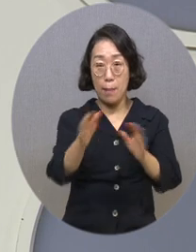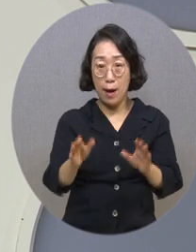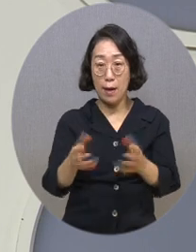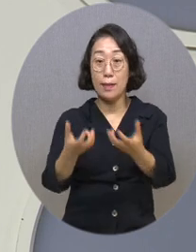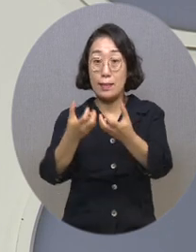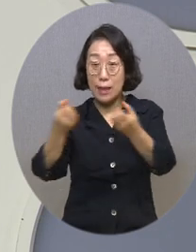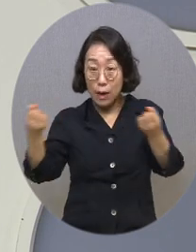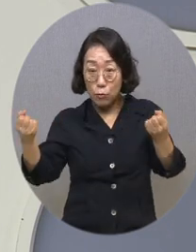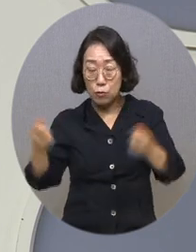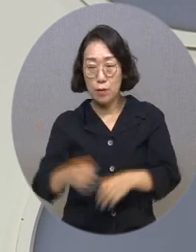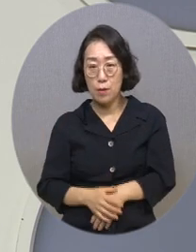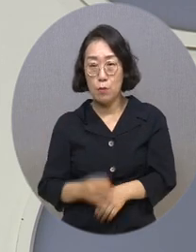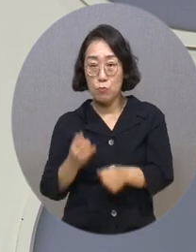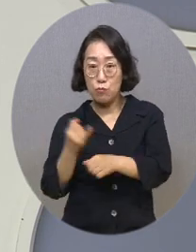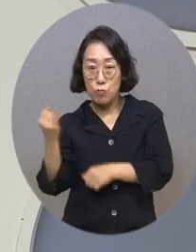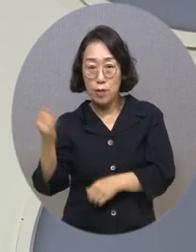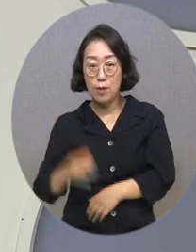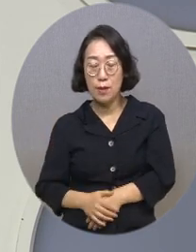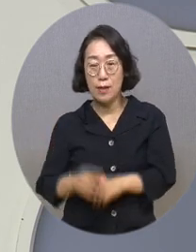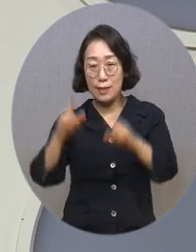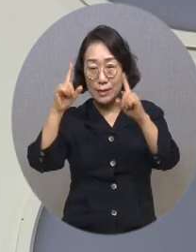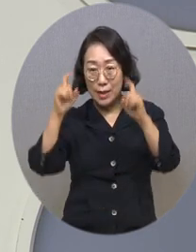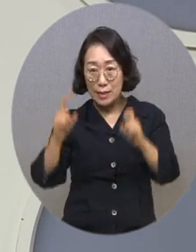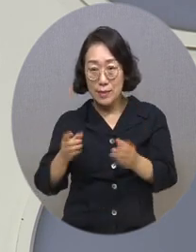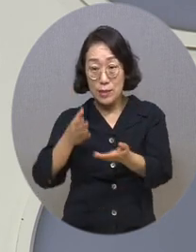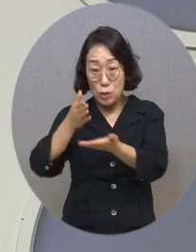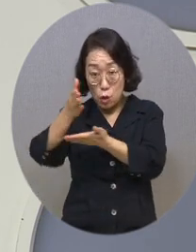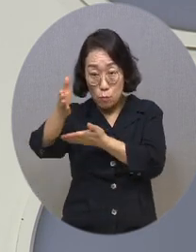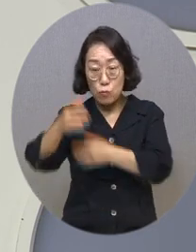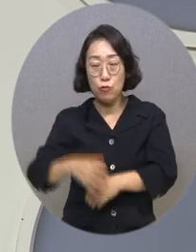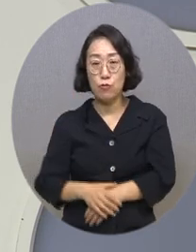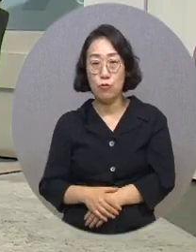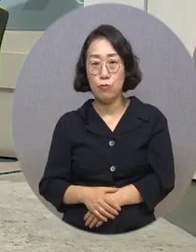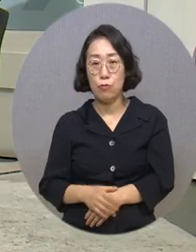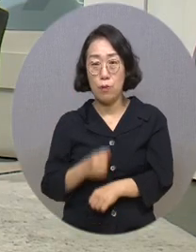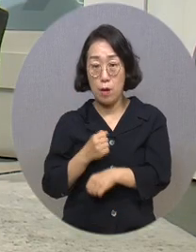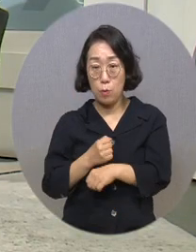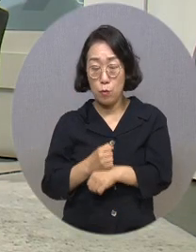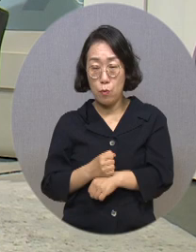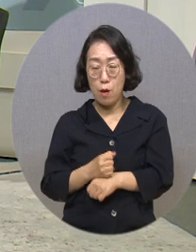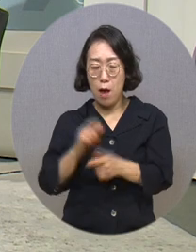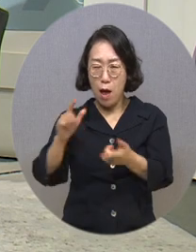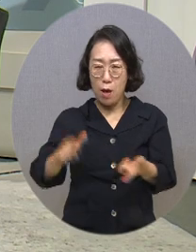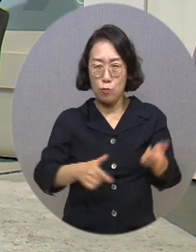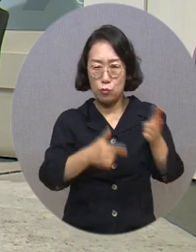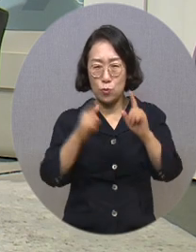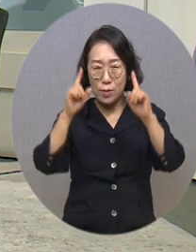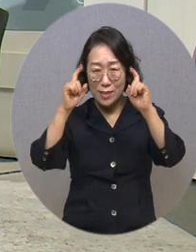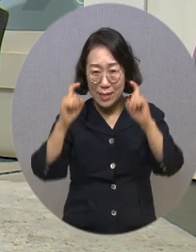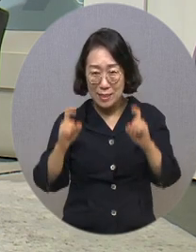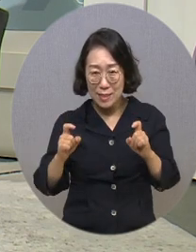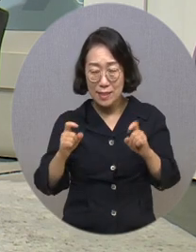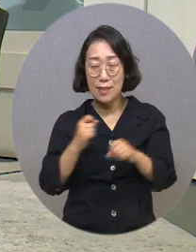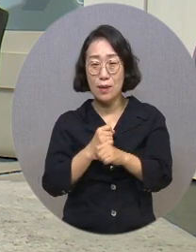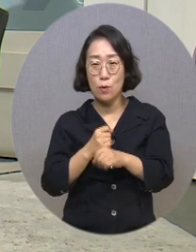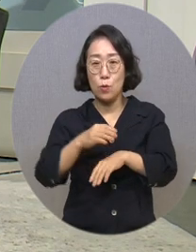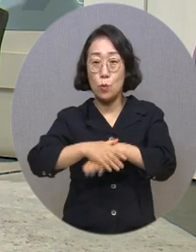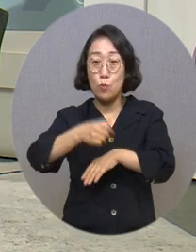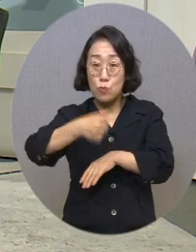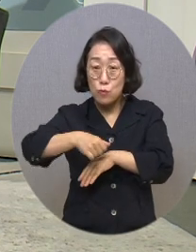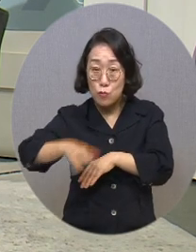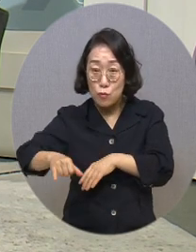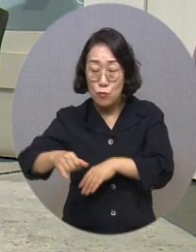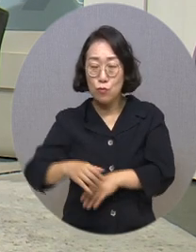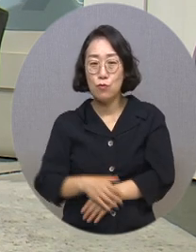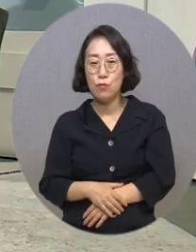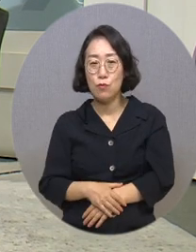따로 있거든. 와이프는 사진 전문 작가라 사진 작업을 하기 위해서 자기가 하루 종일 일해. 하루 종일 애들 손주들 보지